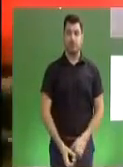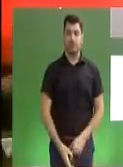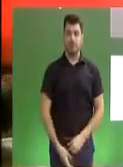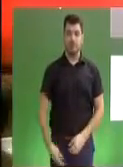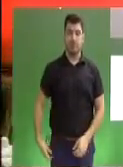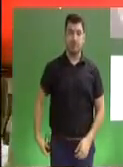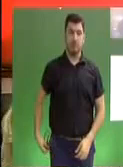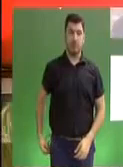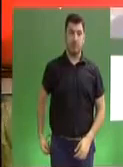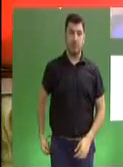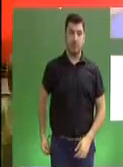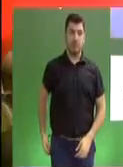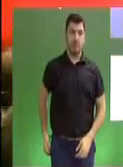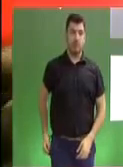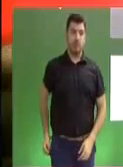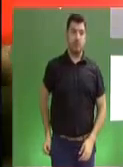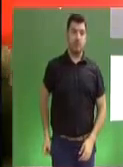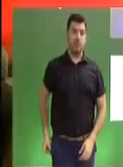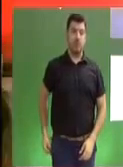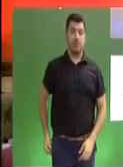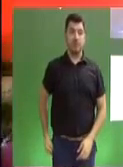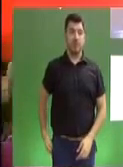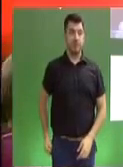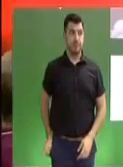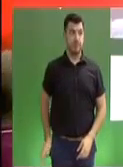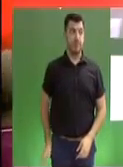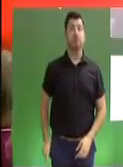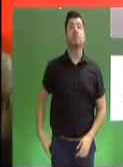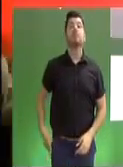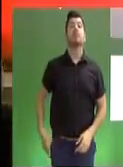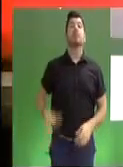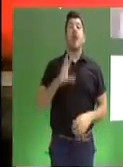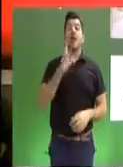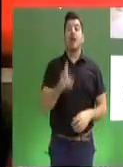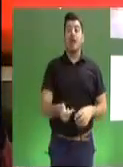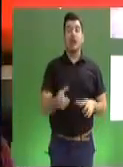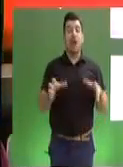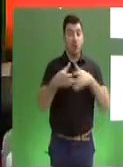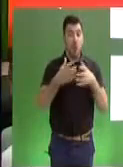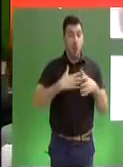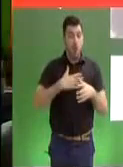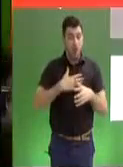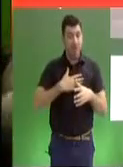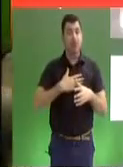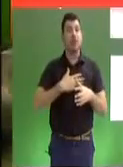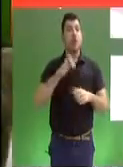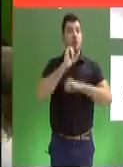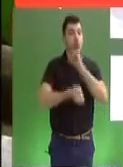κάθε μέρα η Δημοκρατική Συμπαράταξη αναδεικνύεται ως ο προοδευτικός πόλος στο πολιτικό μας